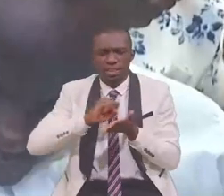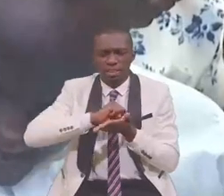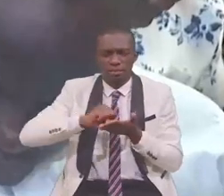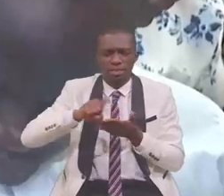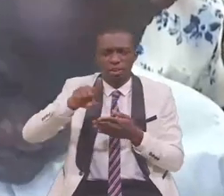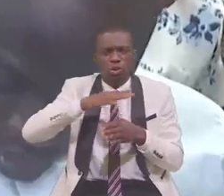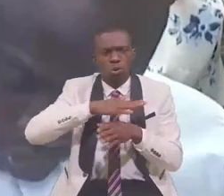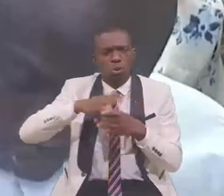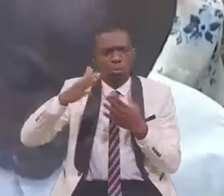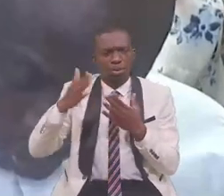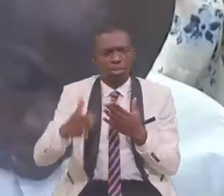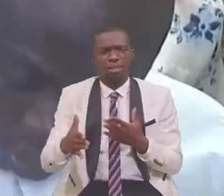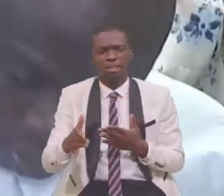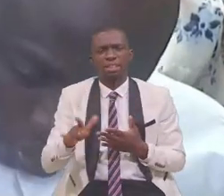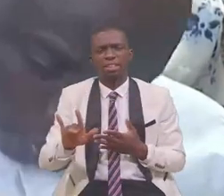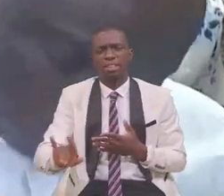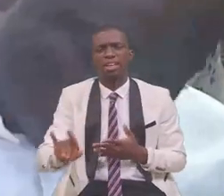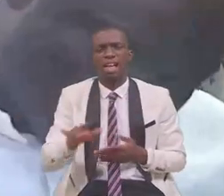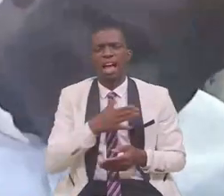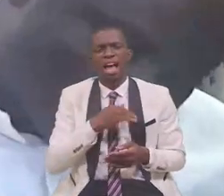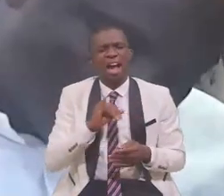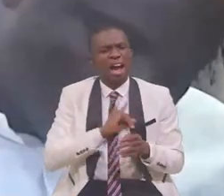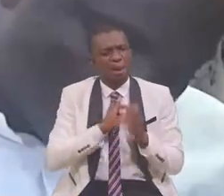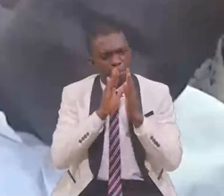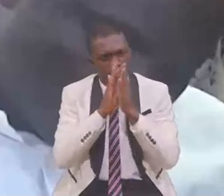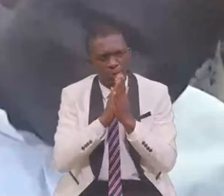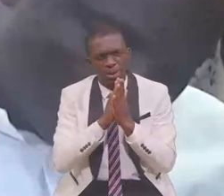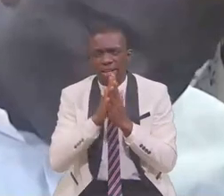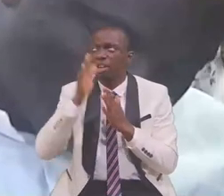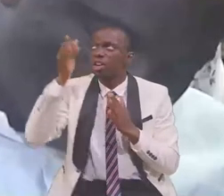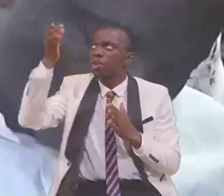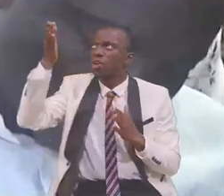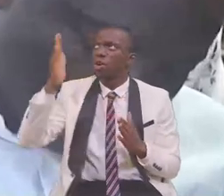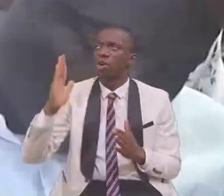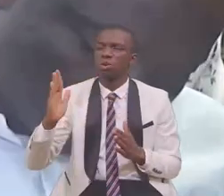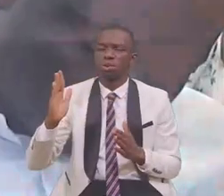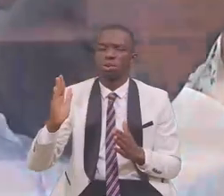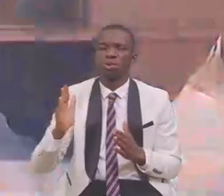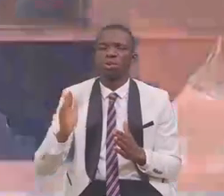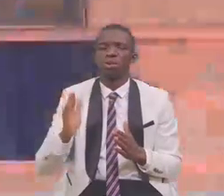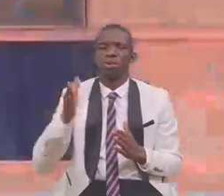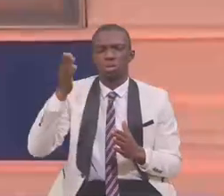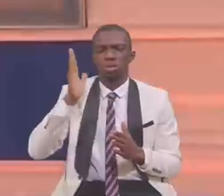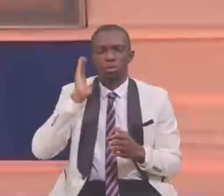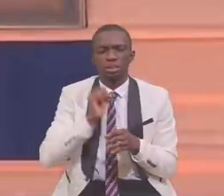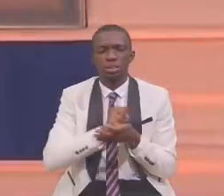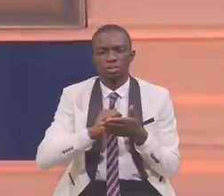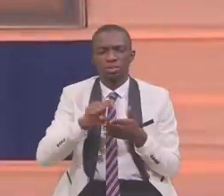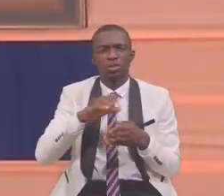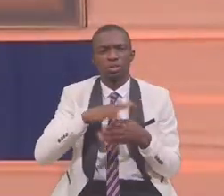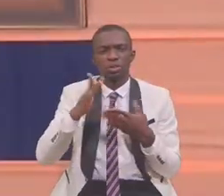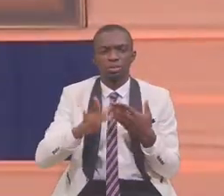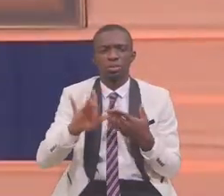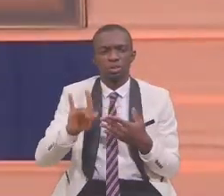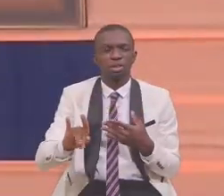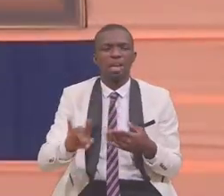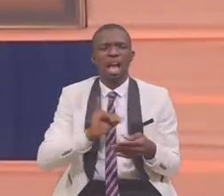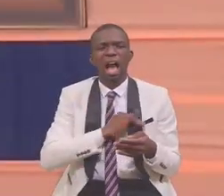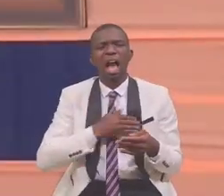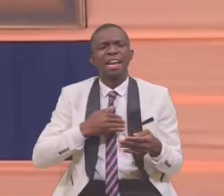sanctifiera. Et que tout votre être, l'esprit, l'âme et le corps soient